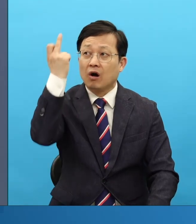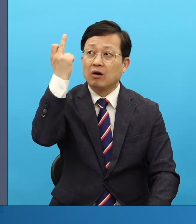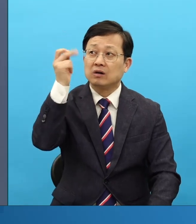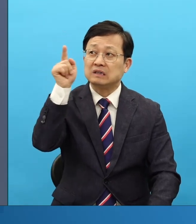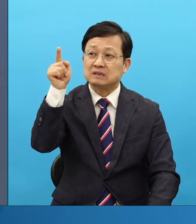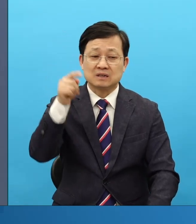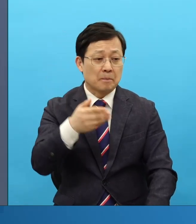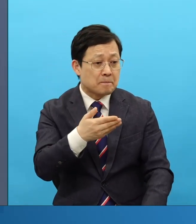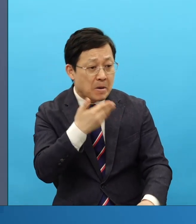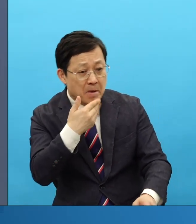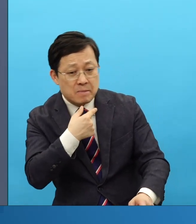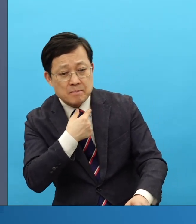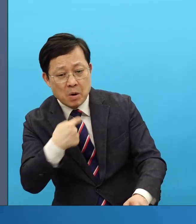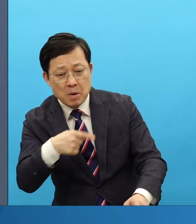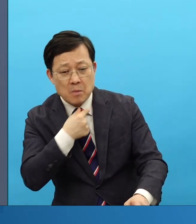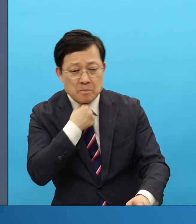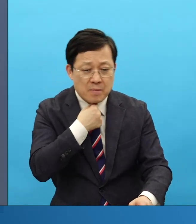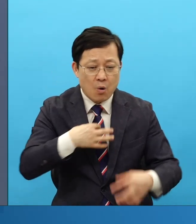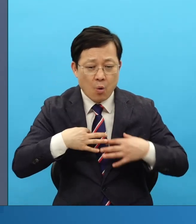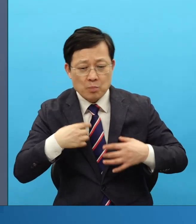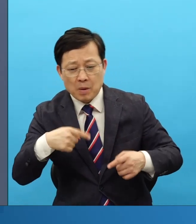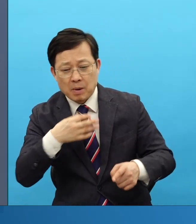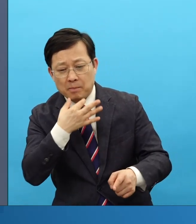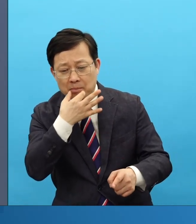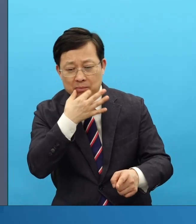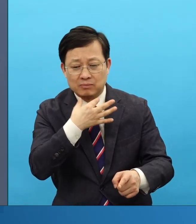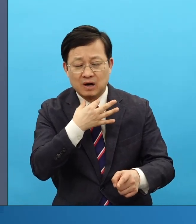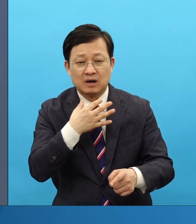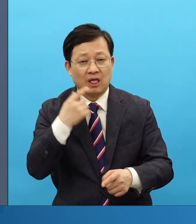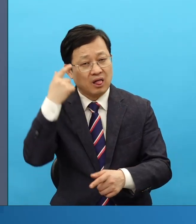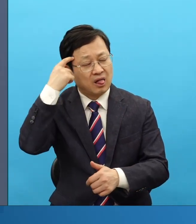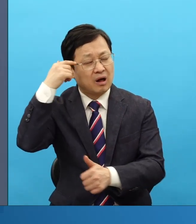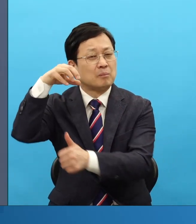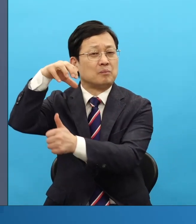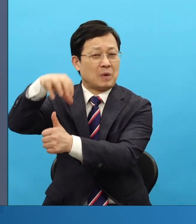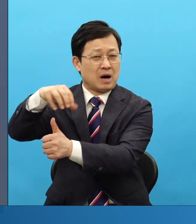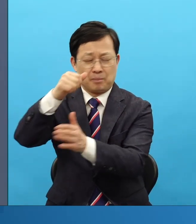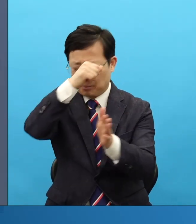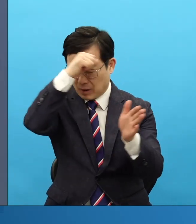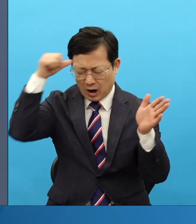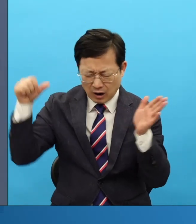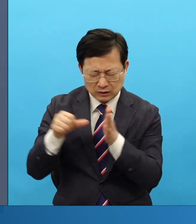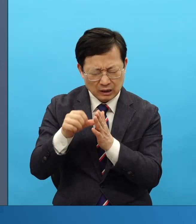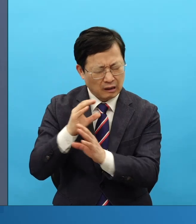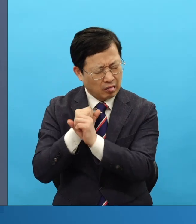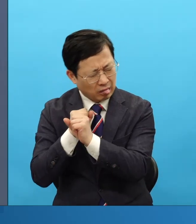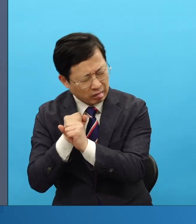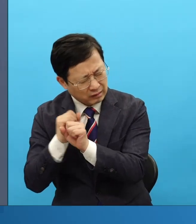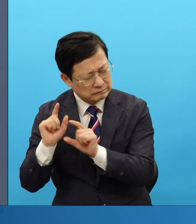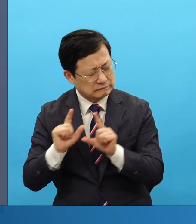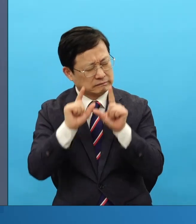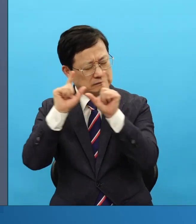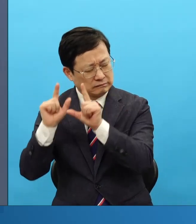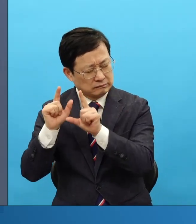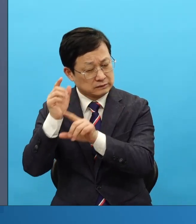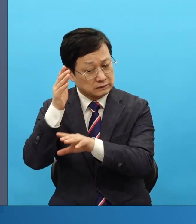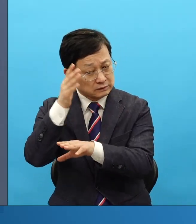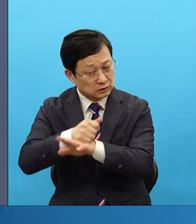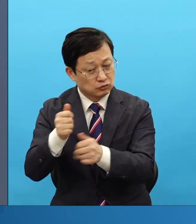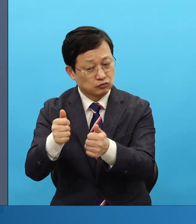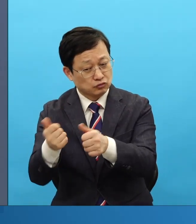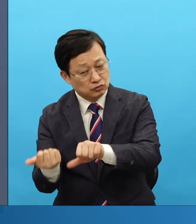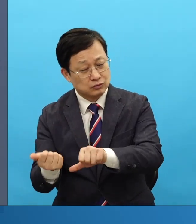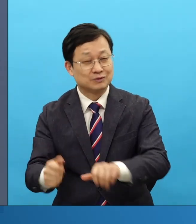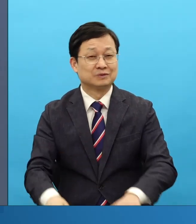Joseph's brothers is how they're going to eat and live. 그래서 거기서 못 벗어나요. And they were able to come out of 평생을 that. 갈아다 죽었어요. And all their life long, they lived that way and